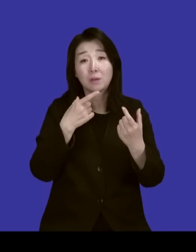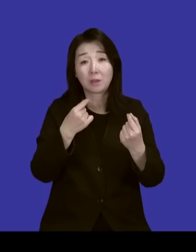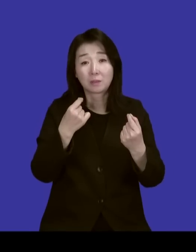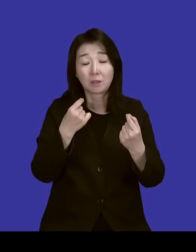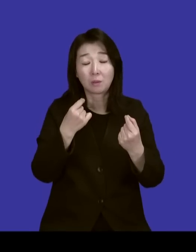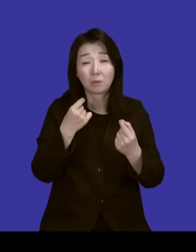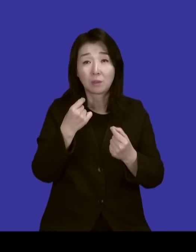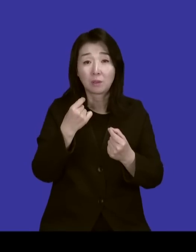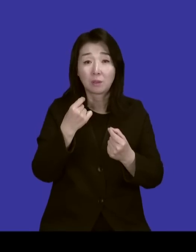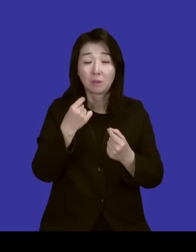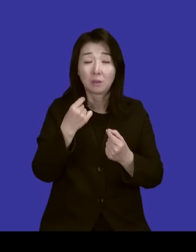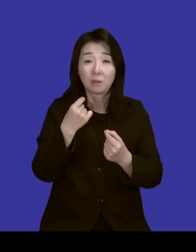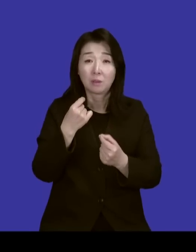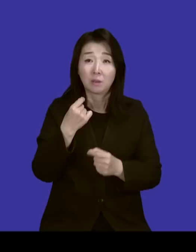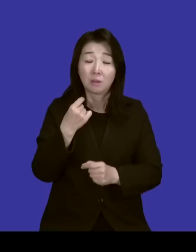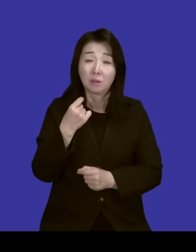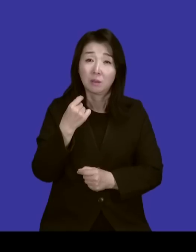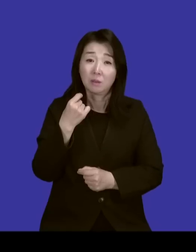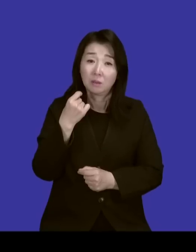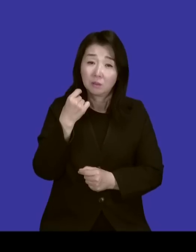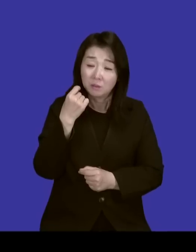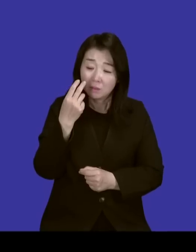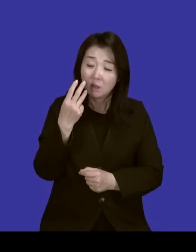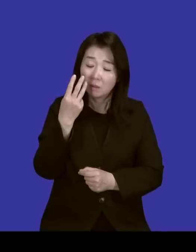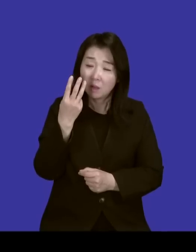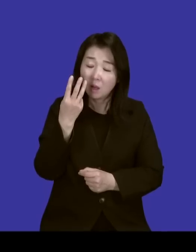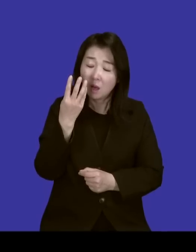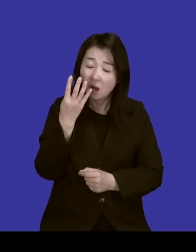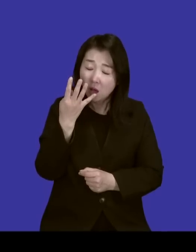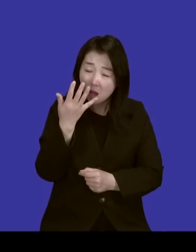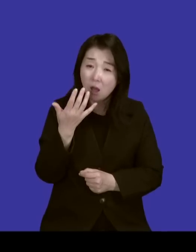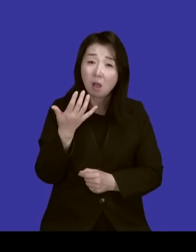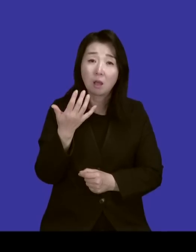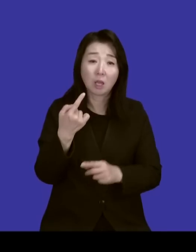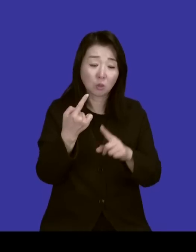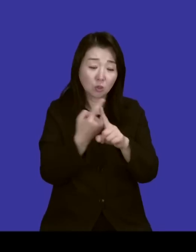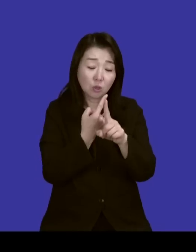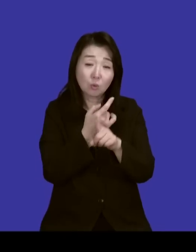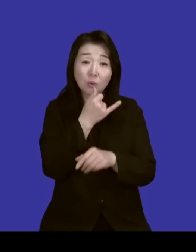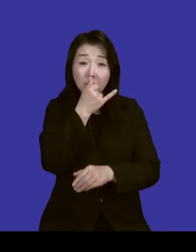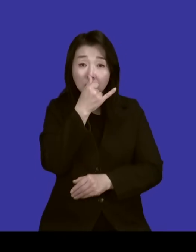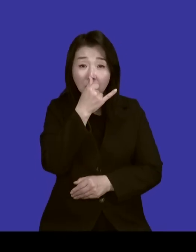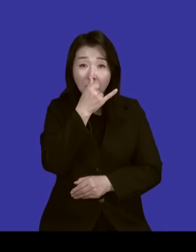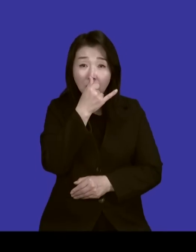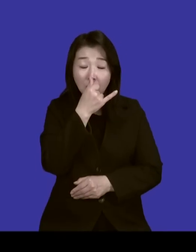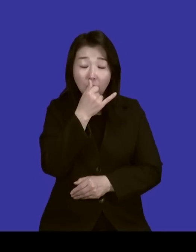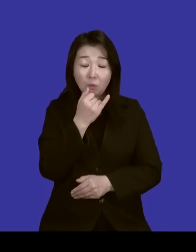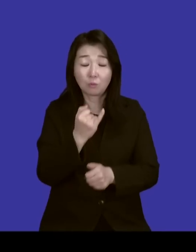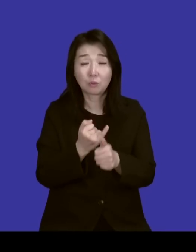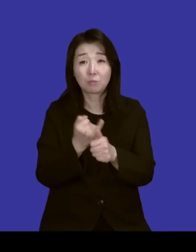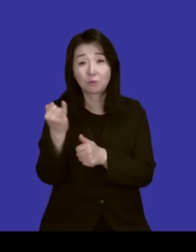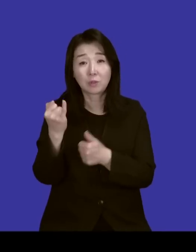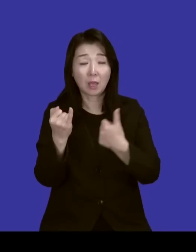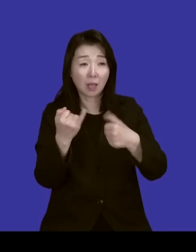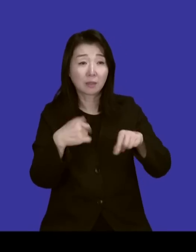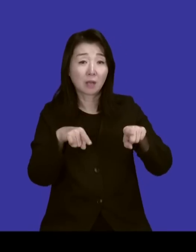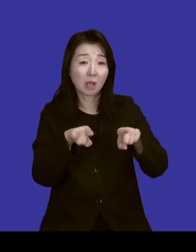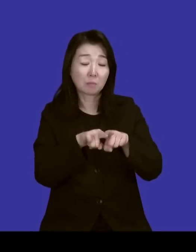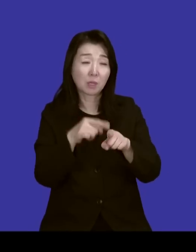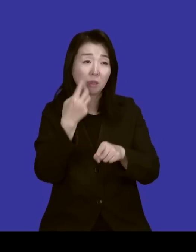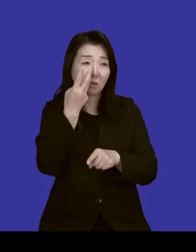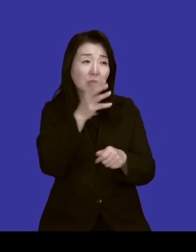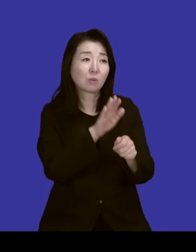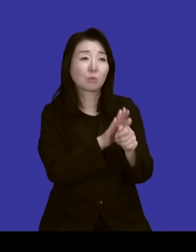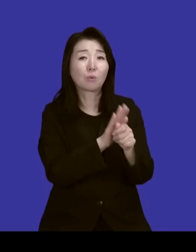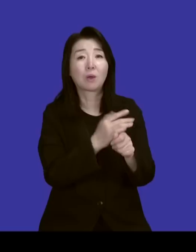5, 6, 7 계속 여러 가지 치료를 하는데 예. 제 아내는 가서 아들 곁에서 한 넉 달 동안 도와주기도